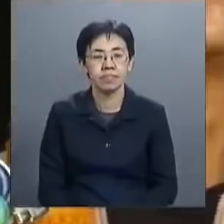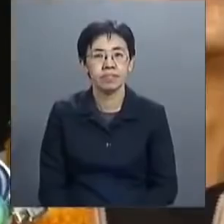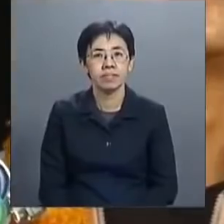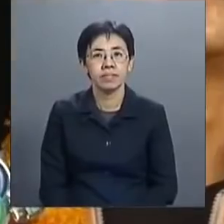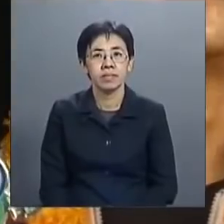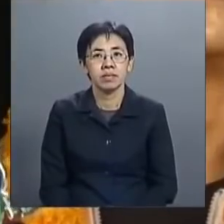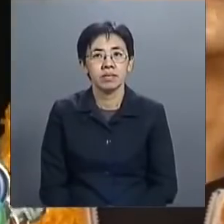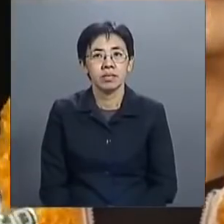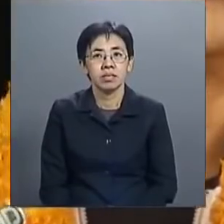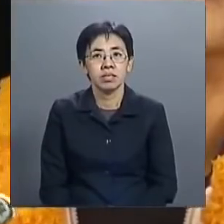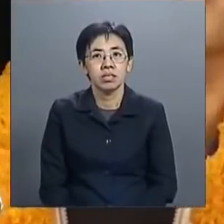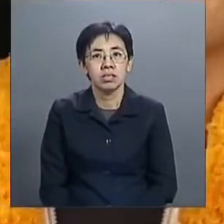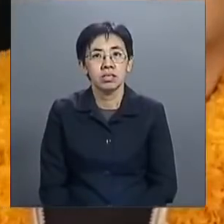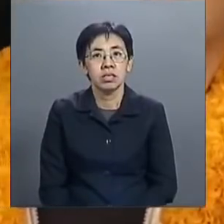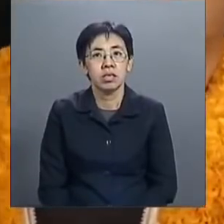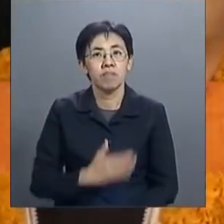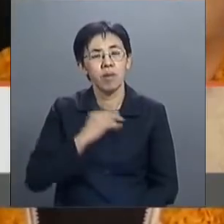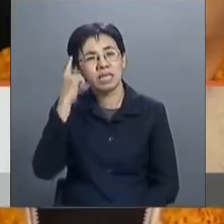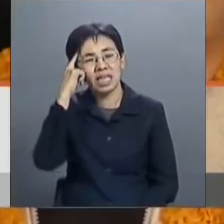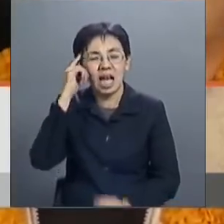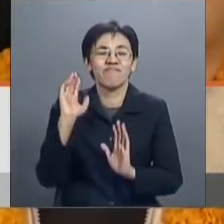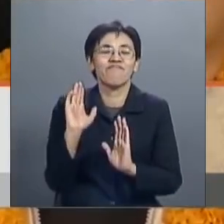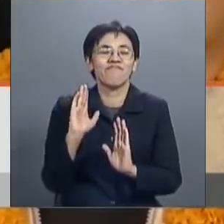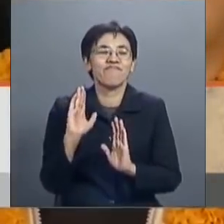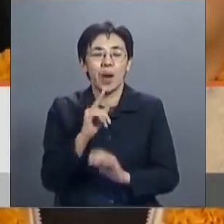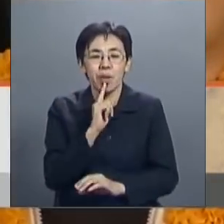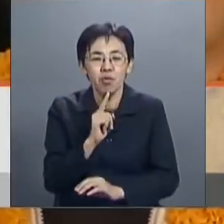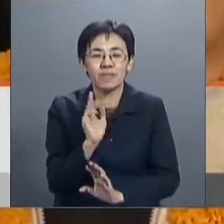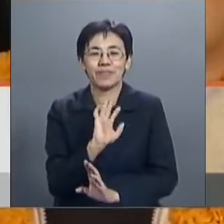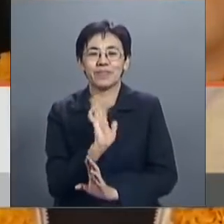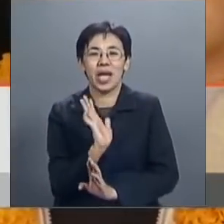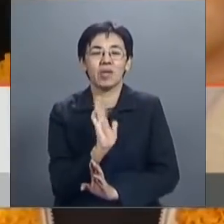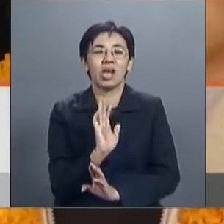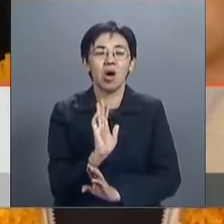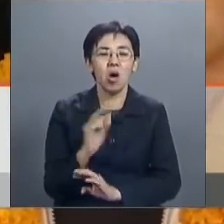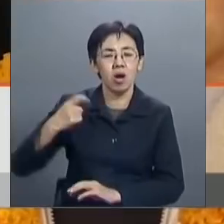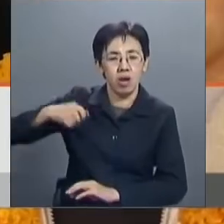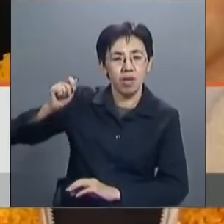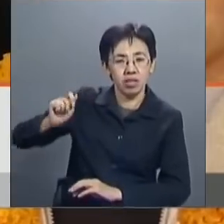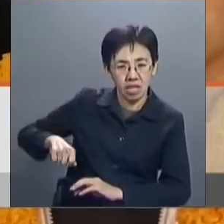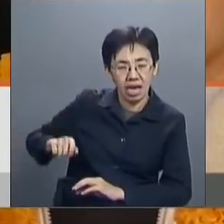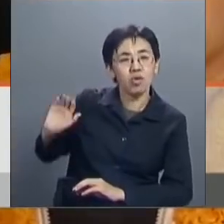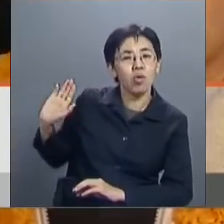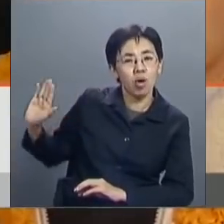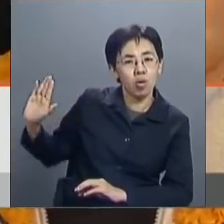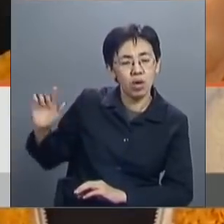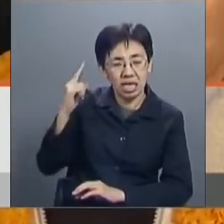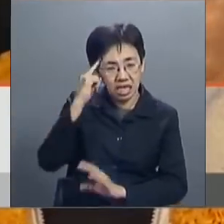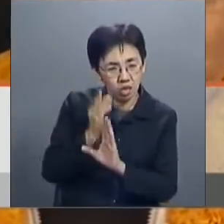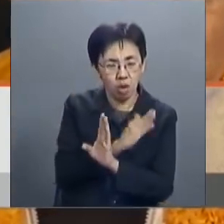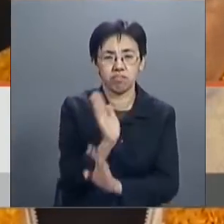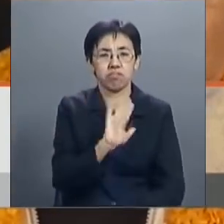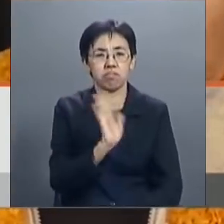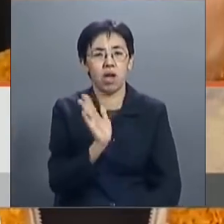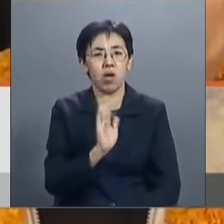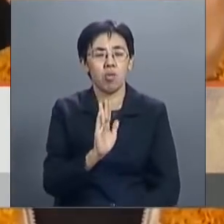ในวันนี้ผมคิดว่าเราคงไม่สามารถที่จะไปล่วงเกินหรือว่าจะไปก้าวล่วงนะครับคำวินิจฉัยหรือว่าเราจะไปคิดก่อนศาลรัฐธรรมนูญก็ค